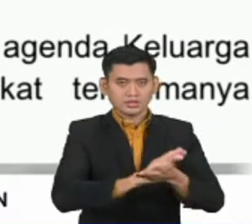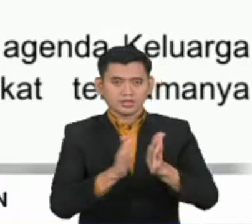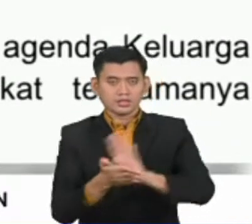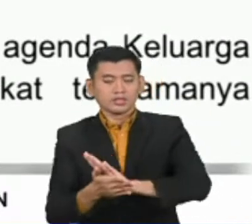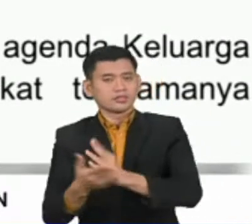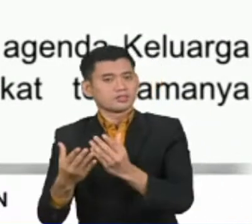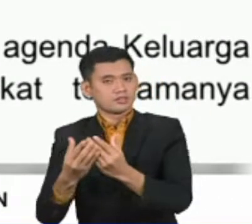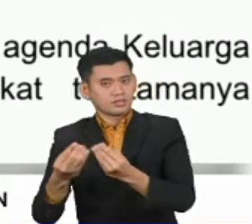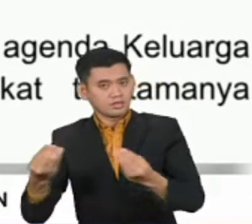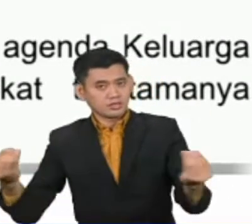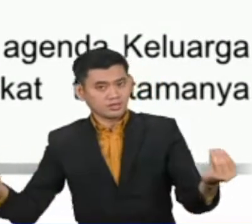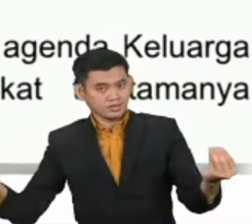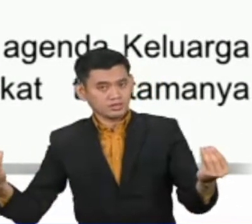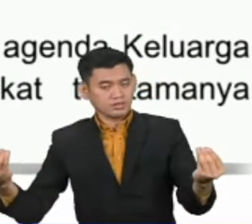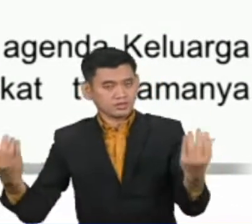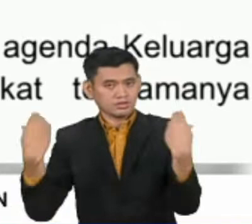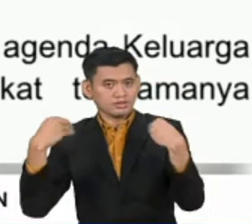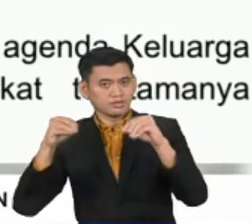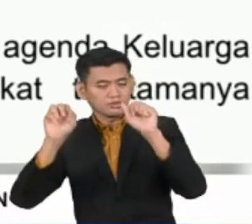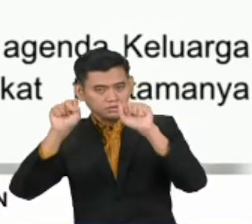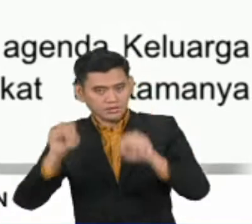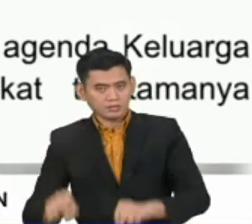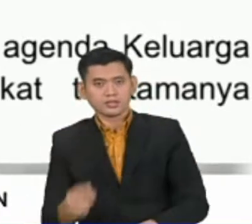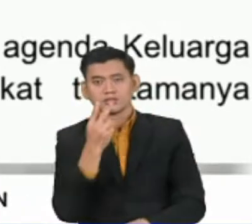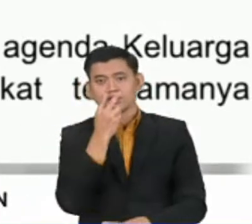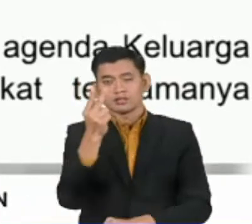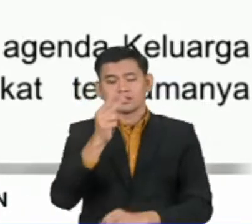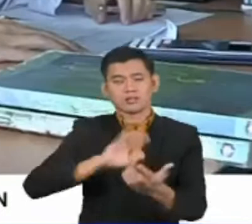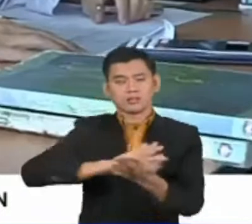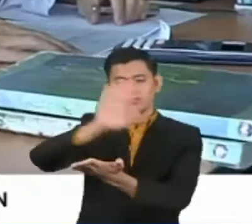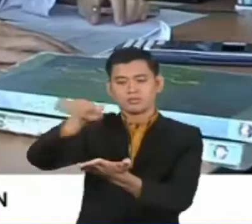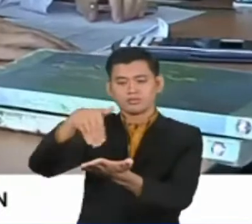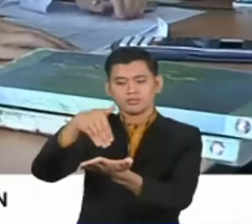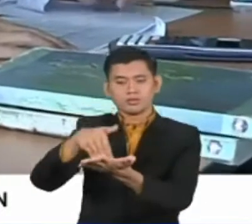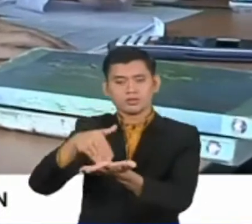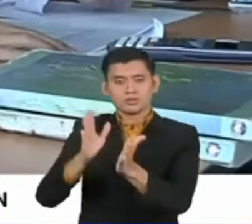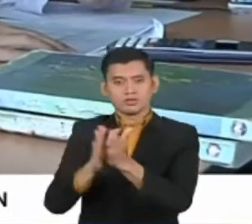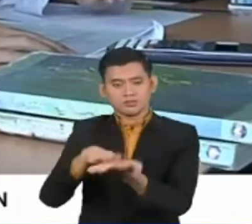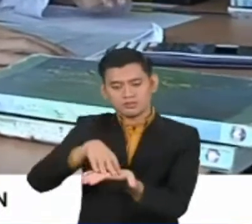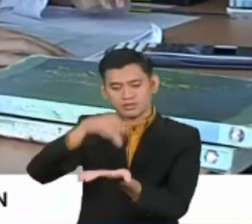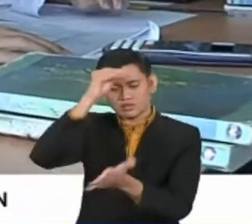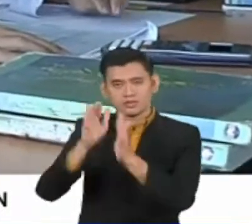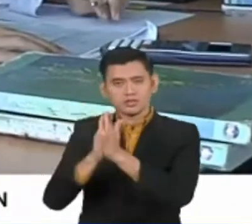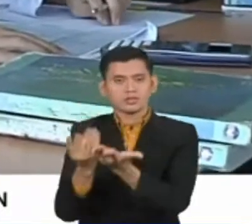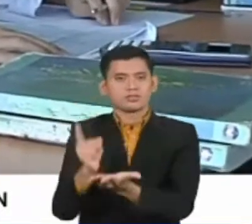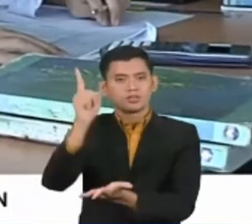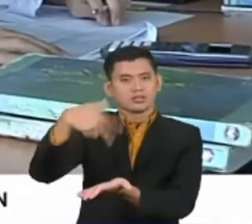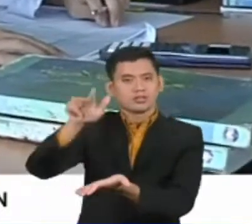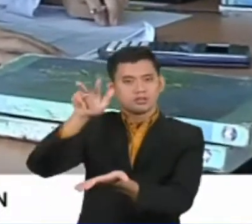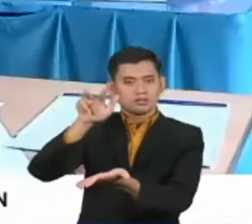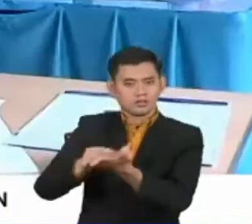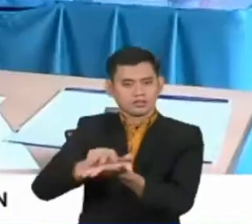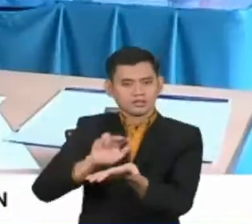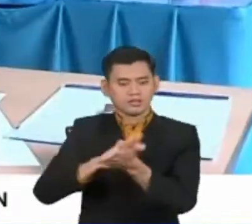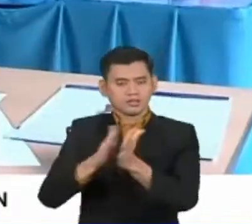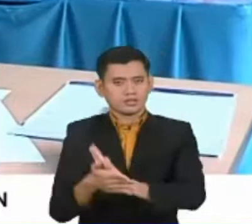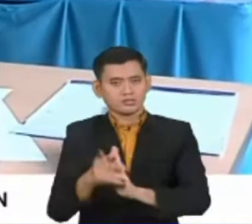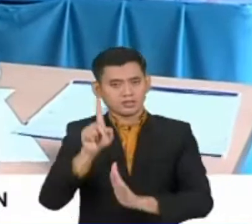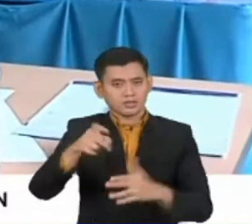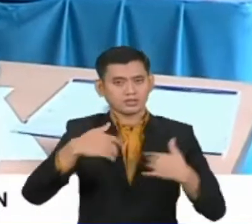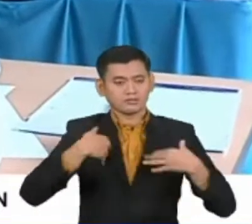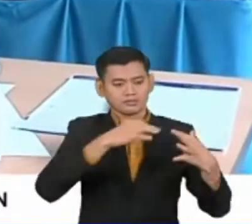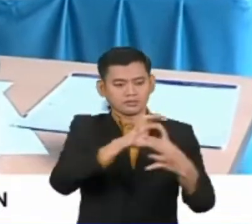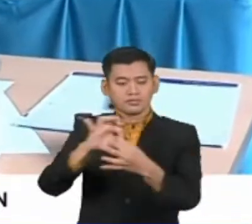bagi membolehkan pusat tahfiz beroperasi dengan sah. Justru kerjasama bersepadu amat diperlukan bagi menjayakan agenda keluarga